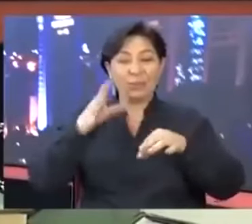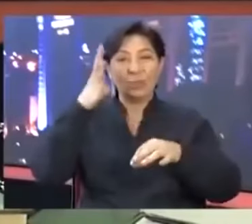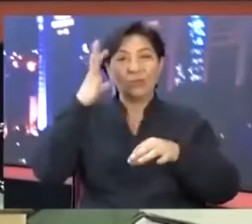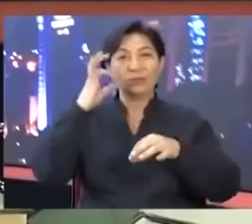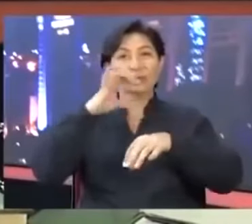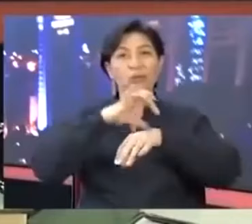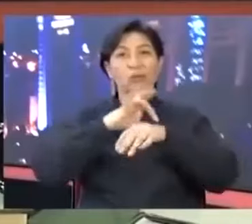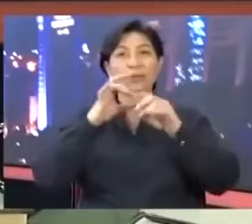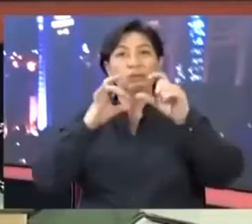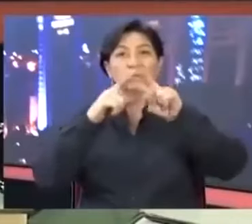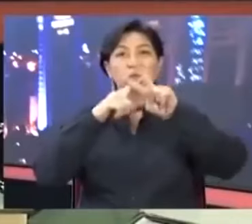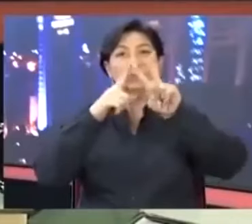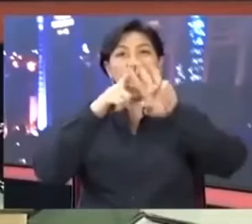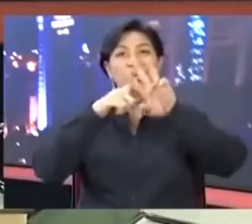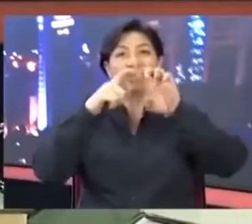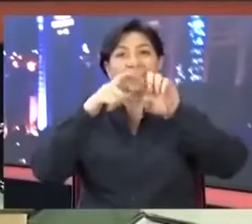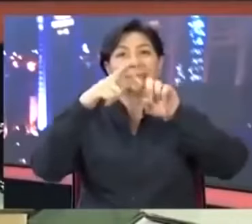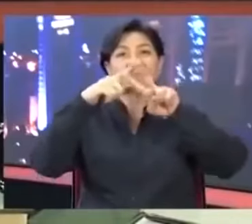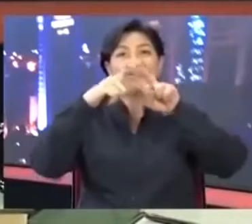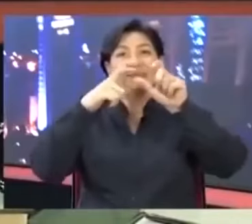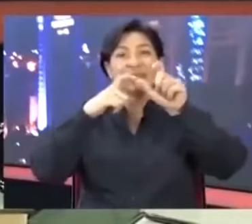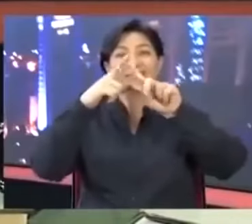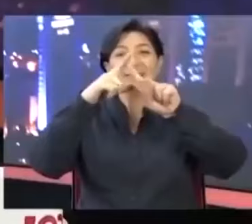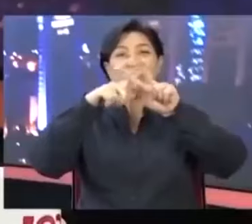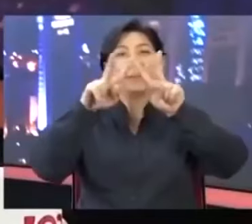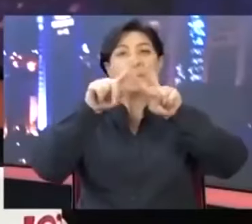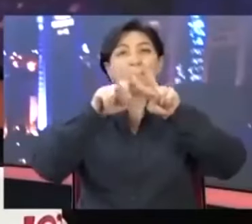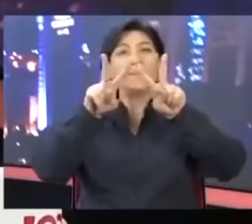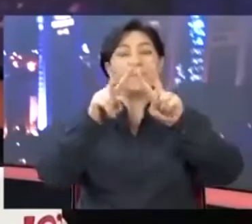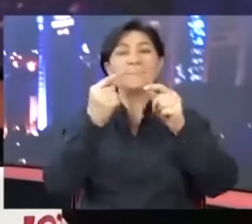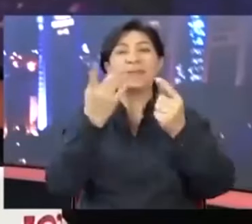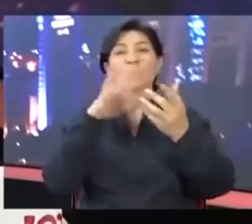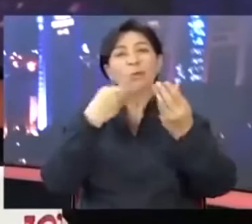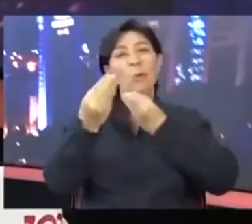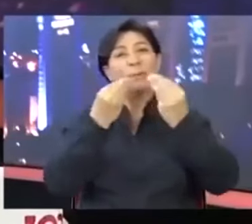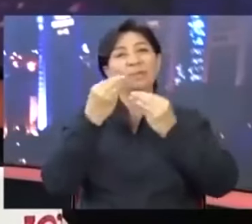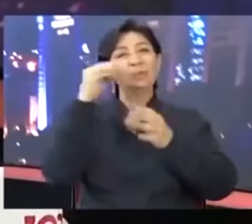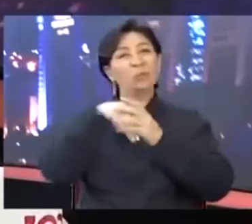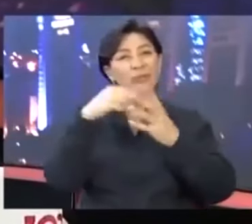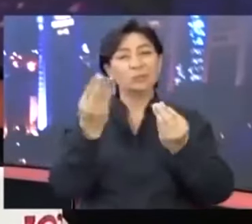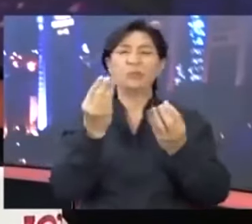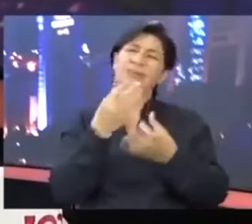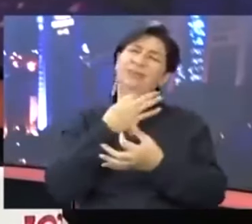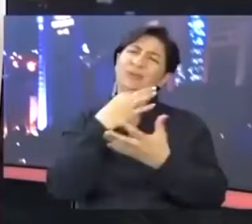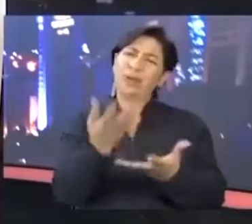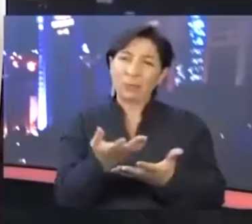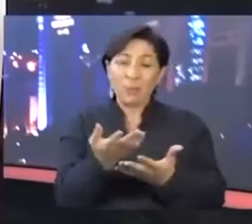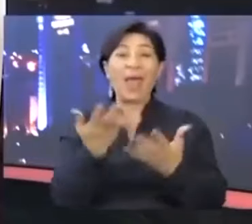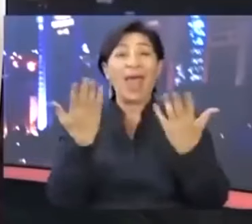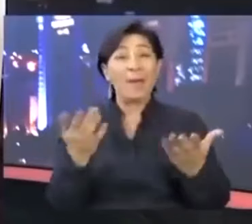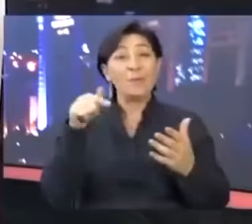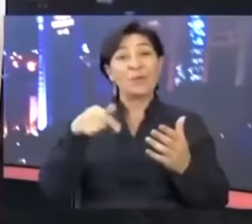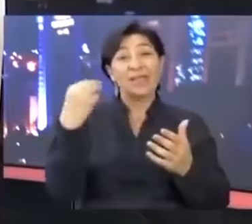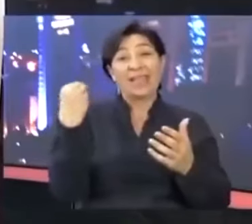Doktor Caner Taslaman la söyleşimiz birazdan sona erdireceğiz çok teşekkür ediyorum e Hem bu